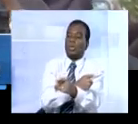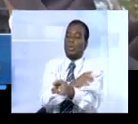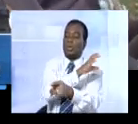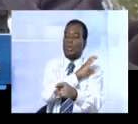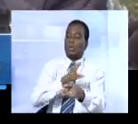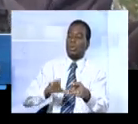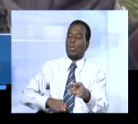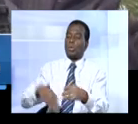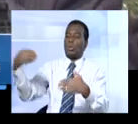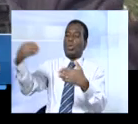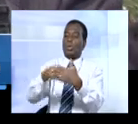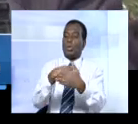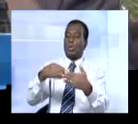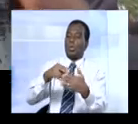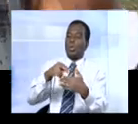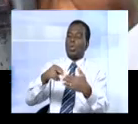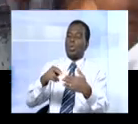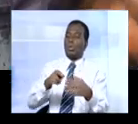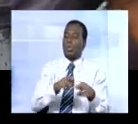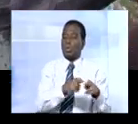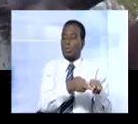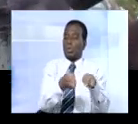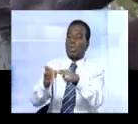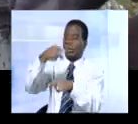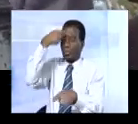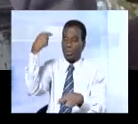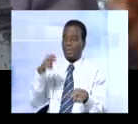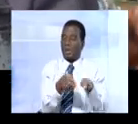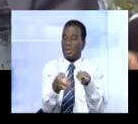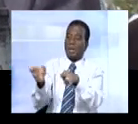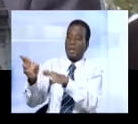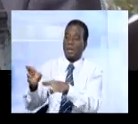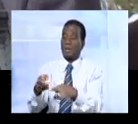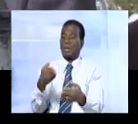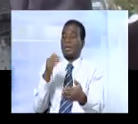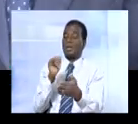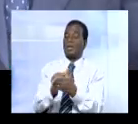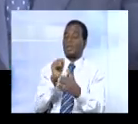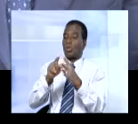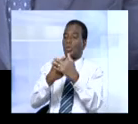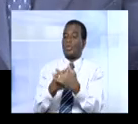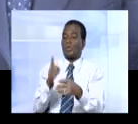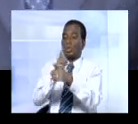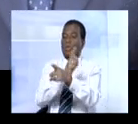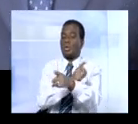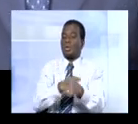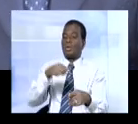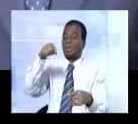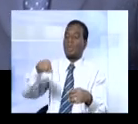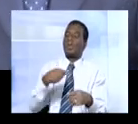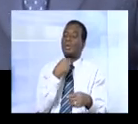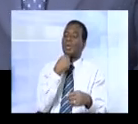communautaire au niveau de la route, car la route précède le développement. Que dit de